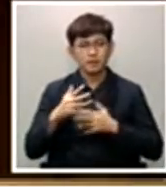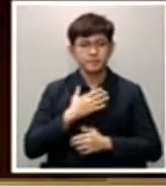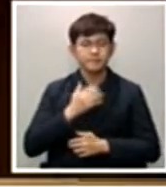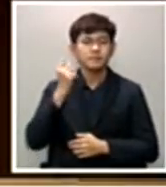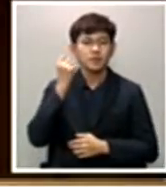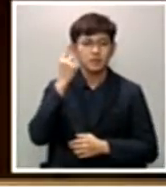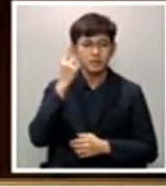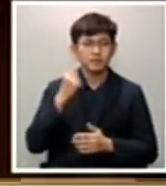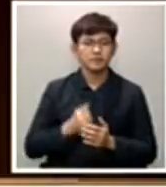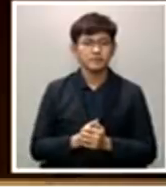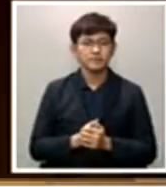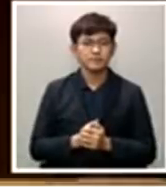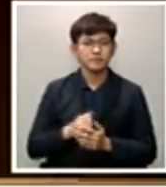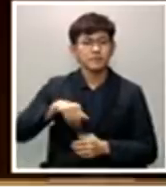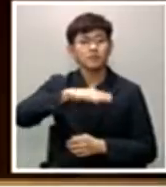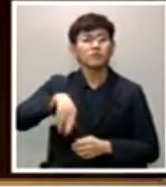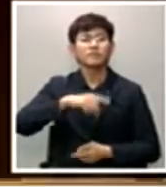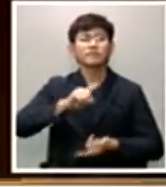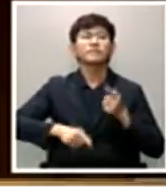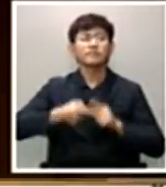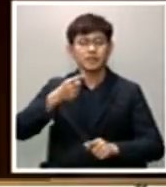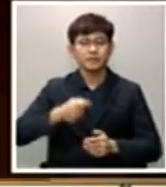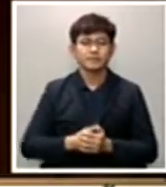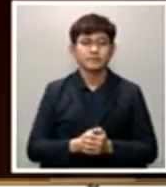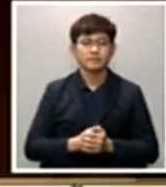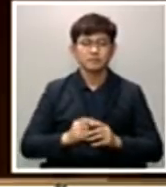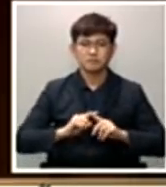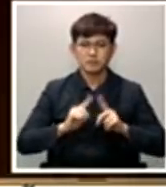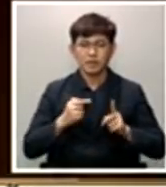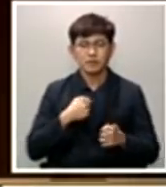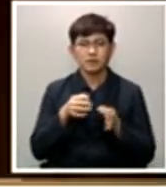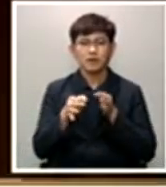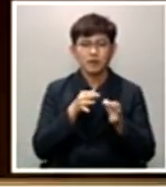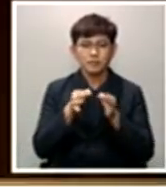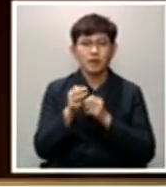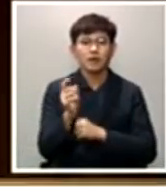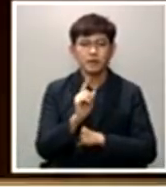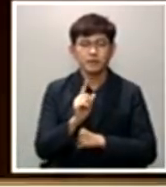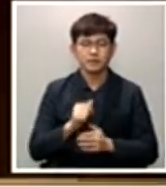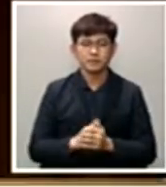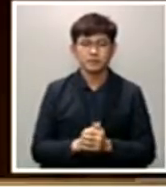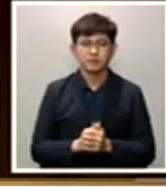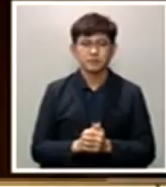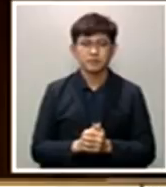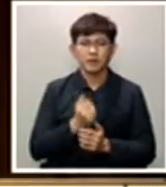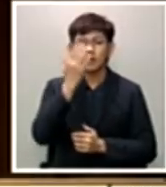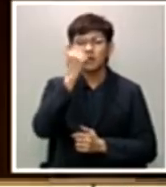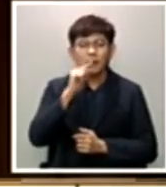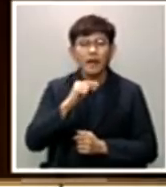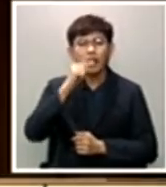ครับผมถือว่าทุกคนคือเพื่อนกันผมเพียงแต่ว่าก็จะอธิบายว่าทำไมคนไทยถึงยากจ